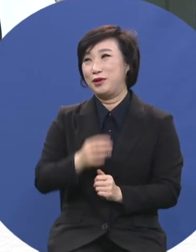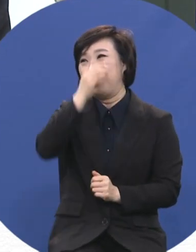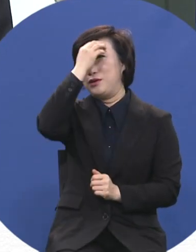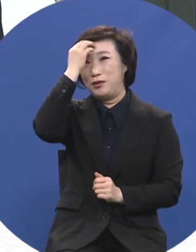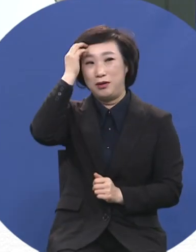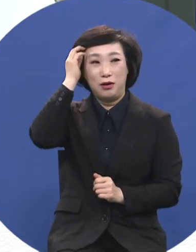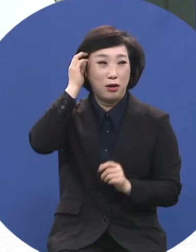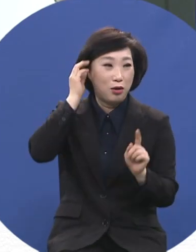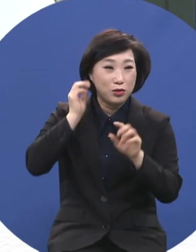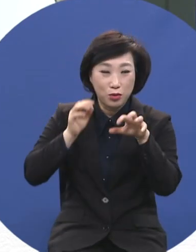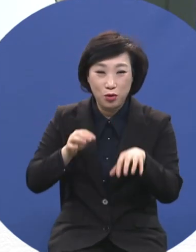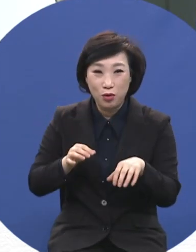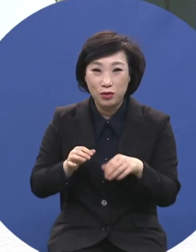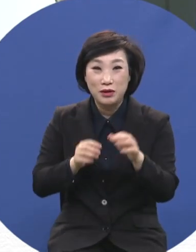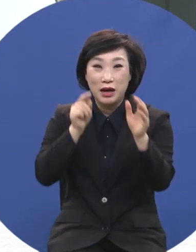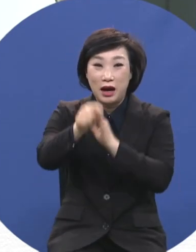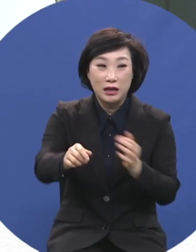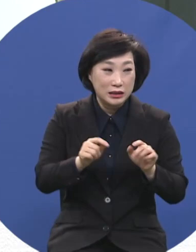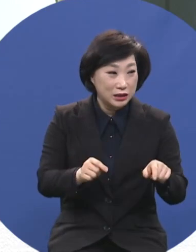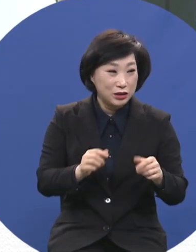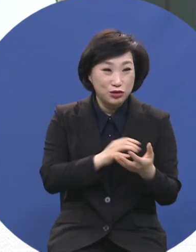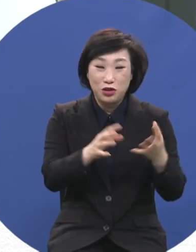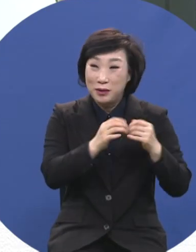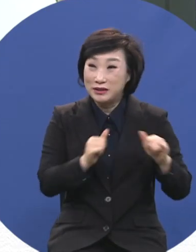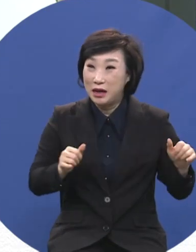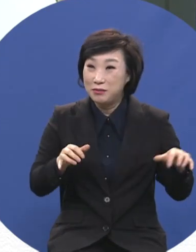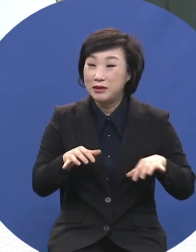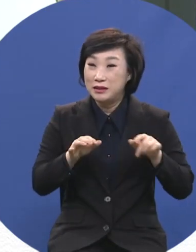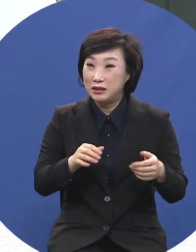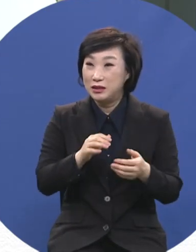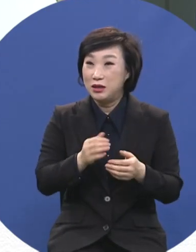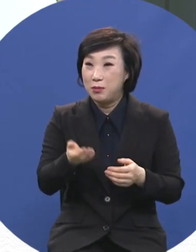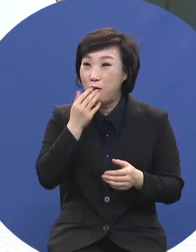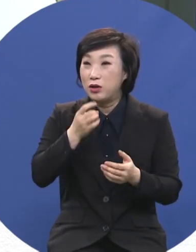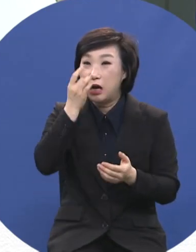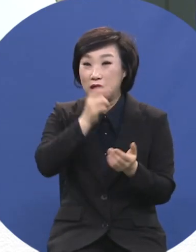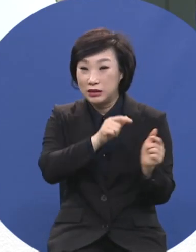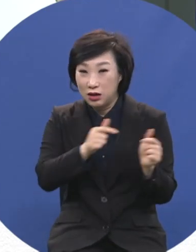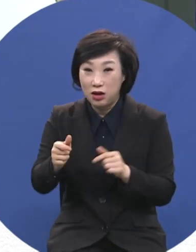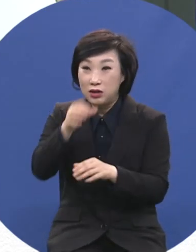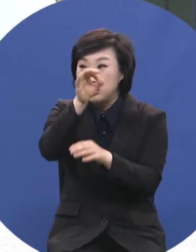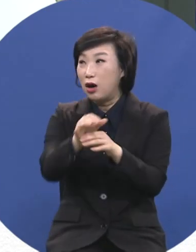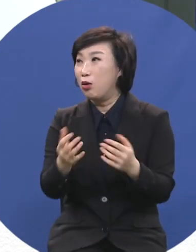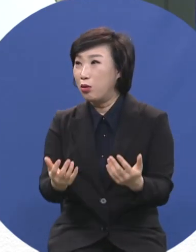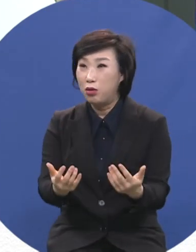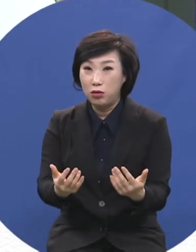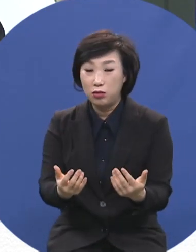어디 가서 이 많은 사람들이 먹을 양식을 살 수 있으며, 살려면